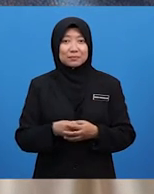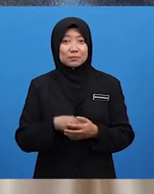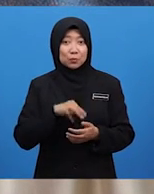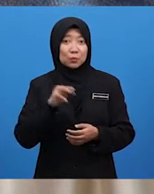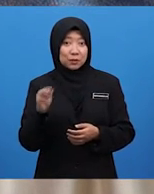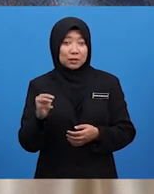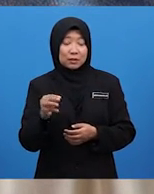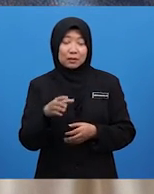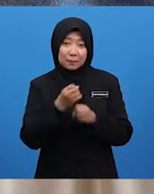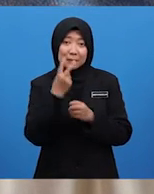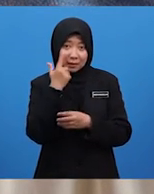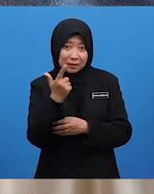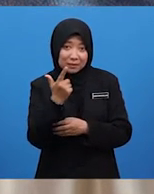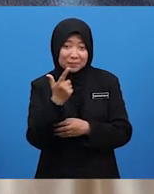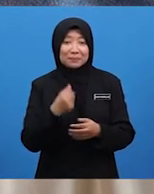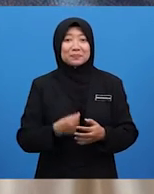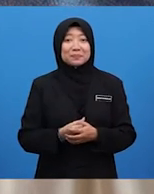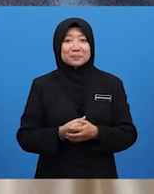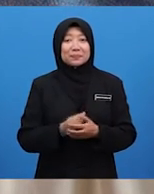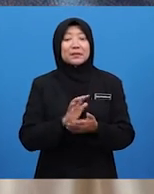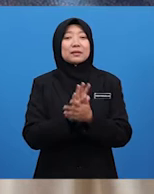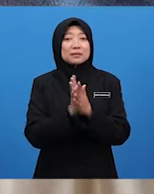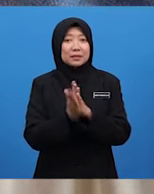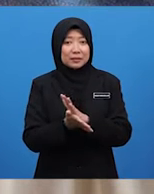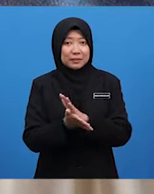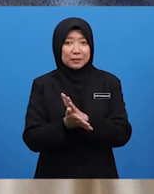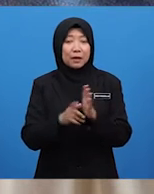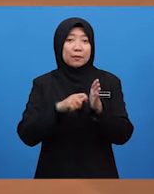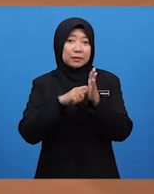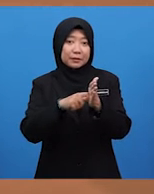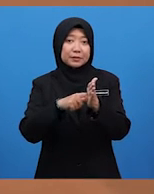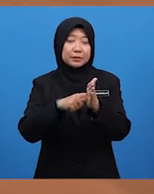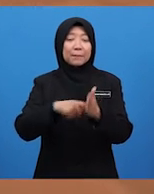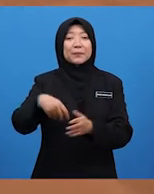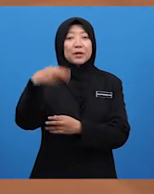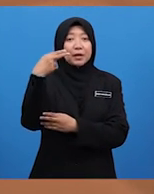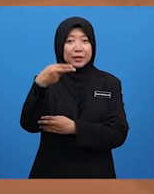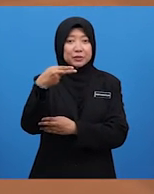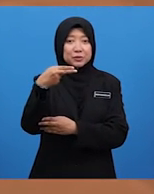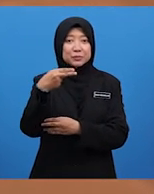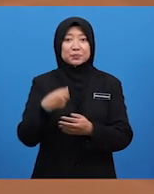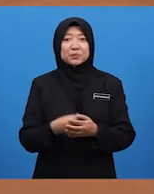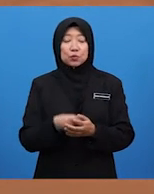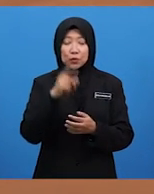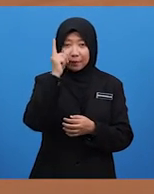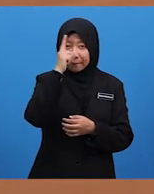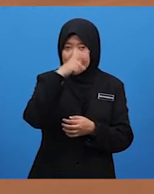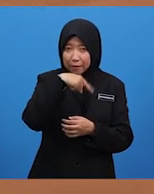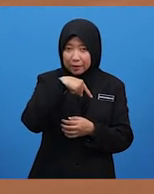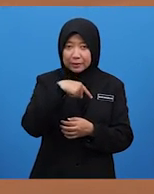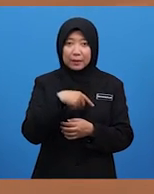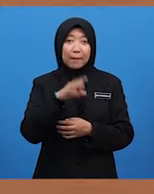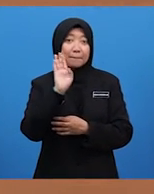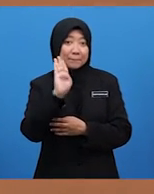dapat melihat kesan garisan, bukan? Jadi, tandakan H untuk bahagian hadapan dan